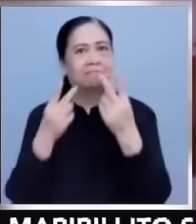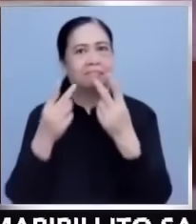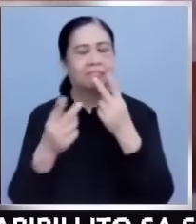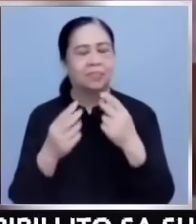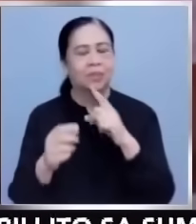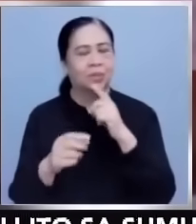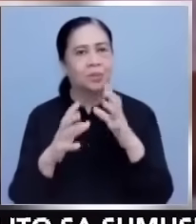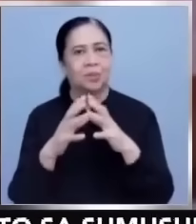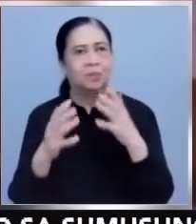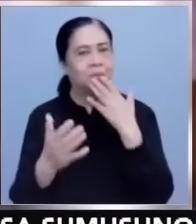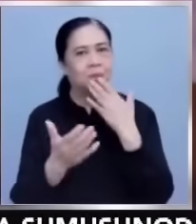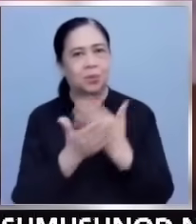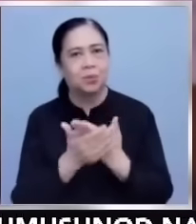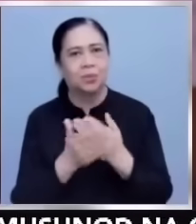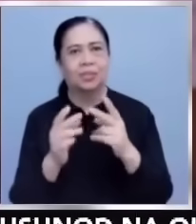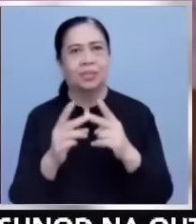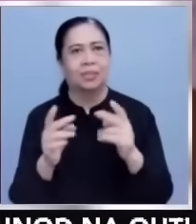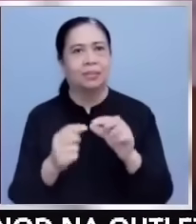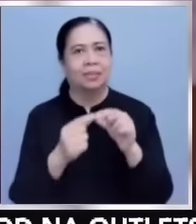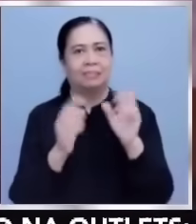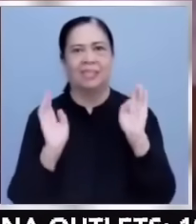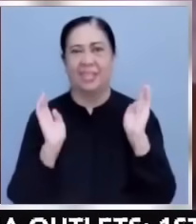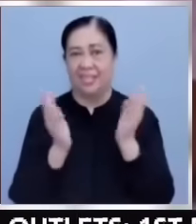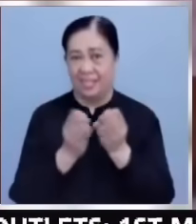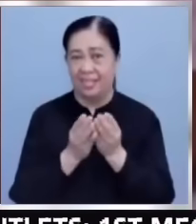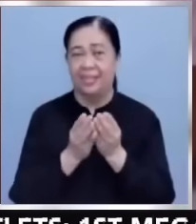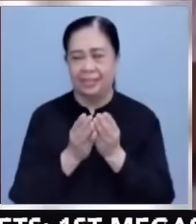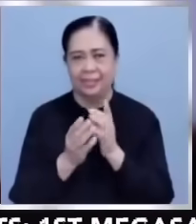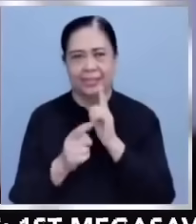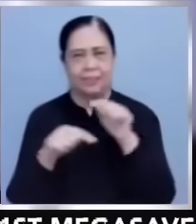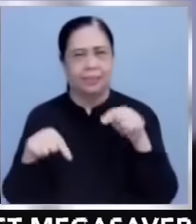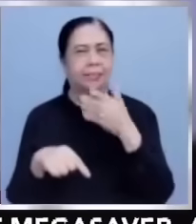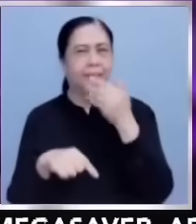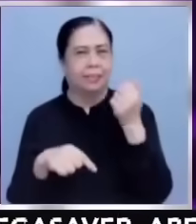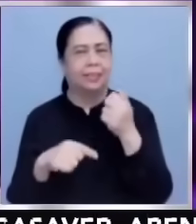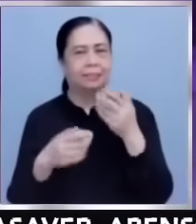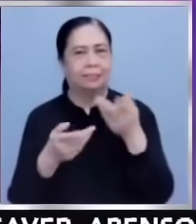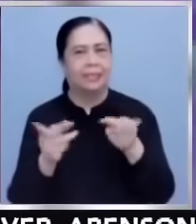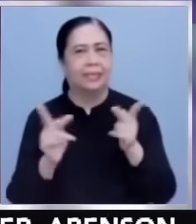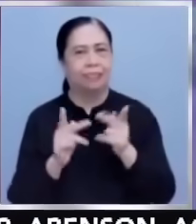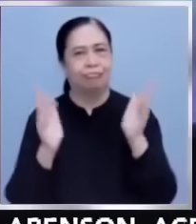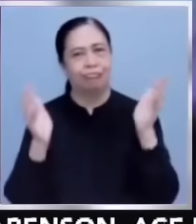good, especially pag mga barkadas. Talaga ito yung magandang tambayan.